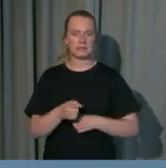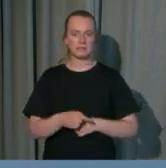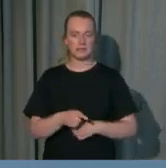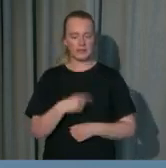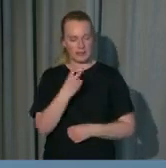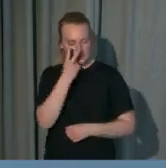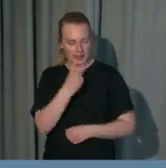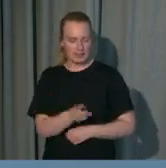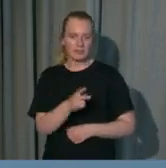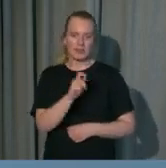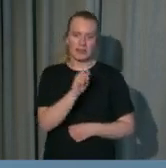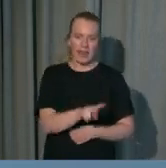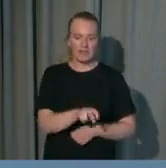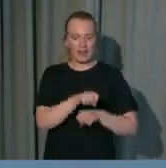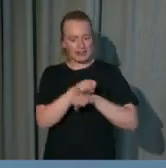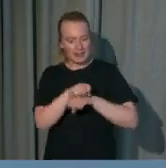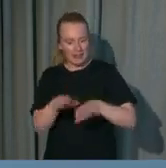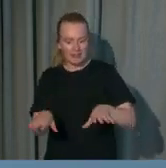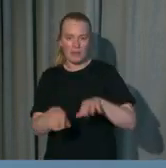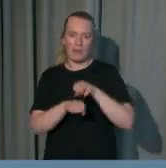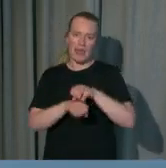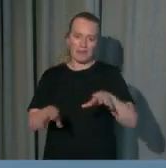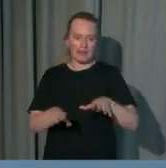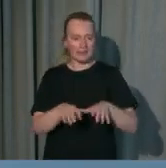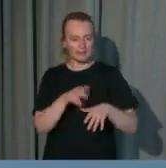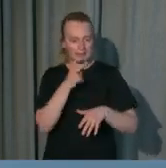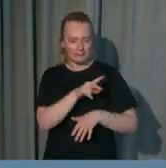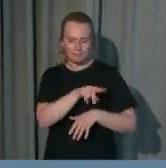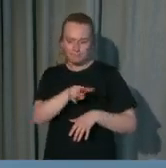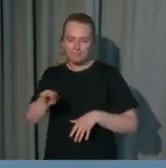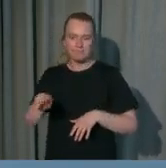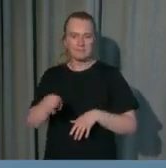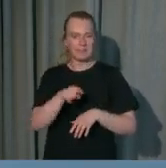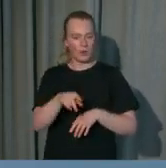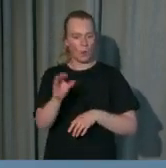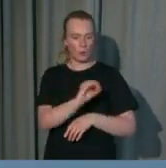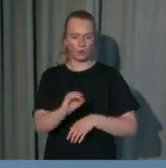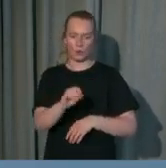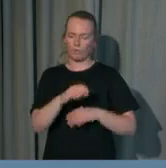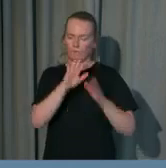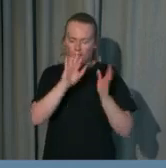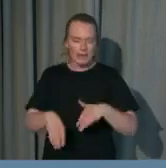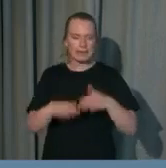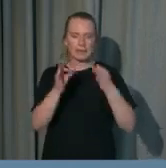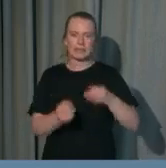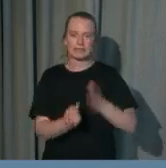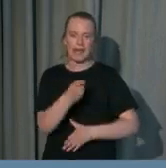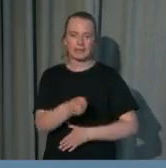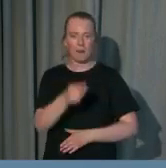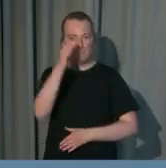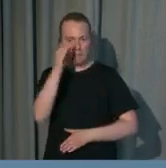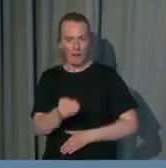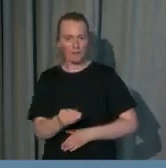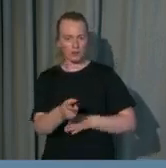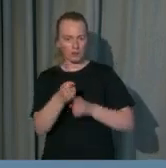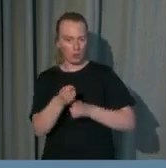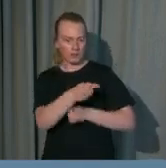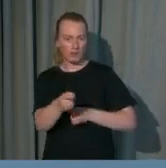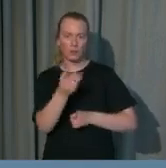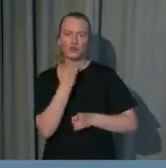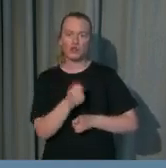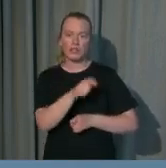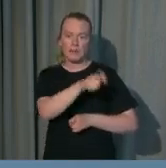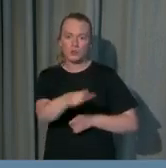på medier, på nett, og sett at det har skjedd fryktelige ting i Oslo, det en mann som har skutt mot uskyldige mennesker, tatt